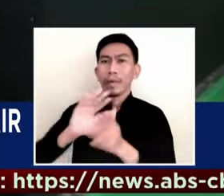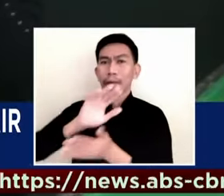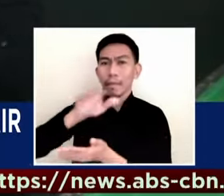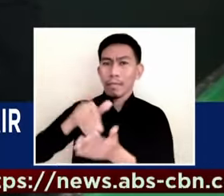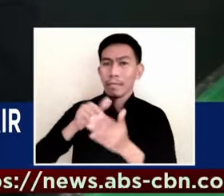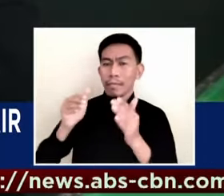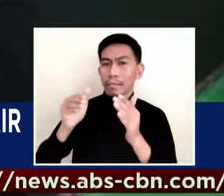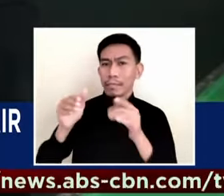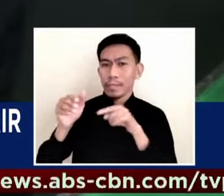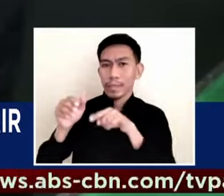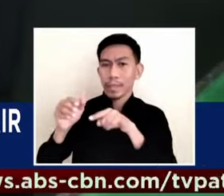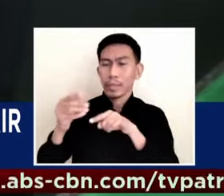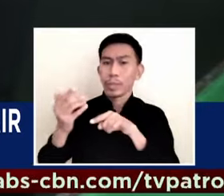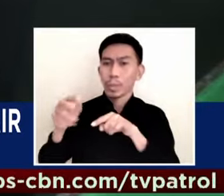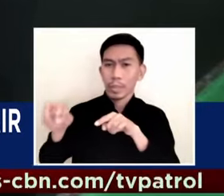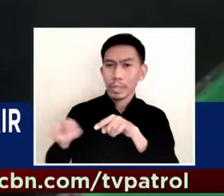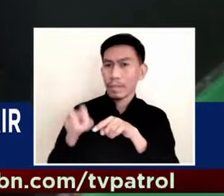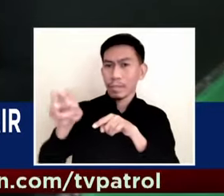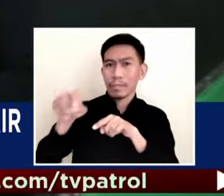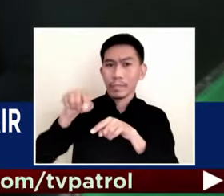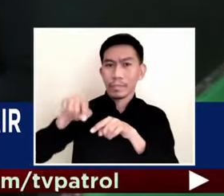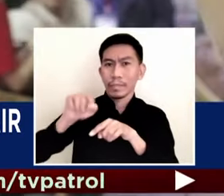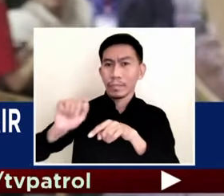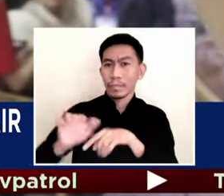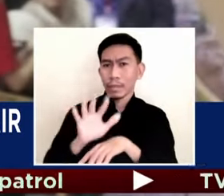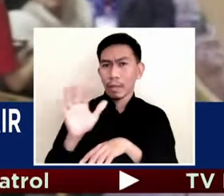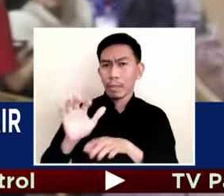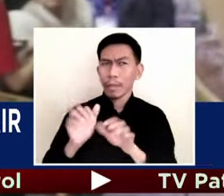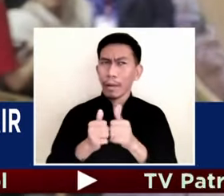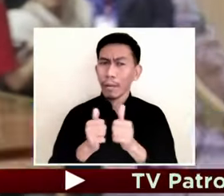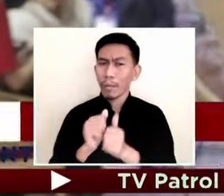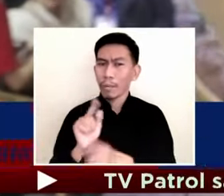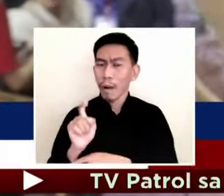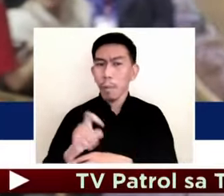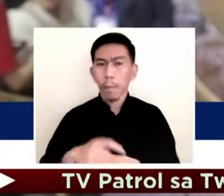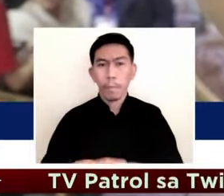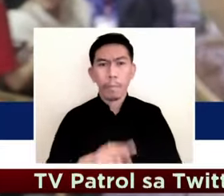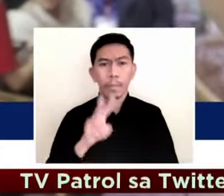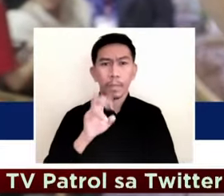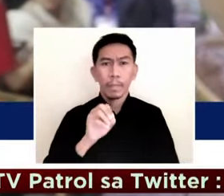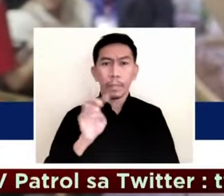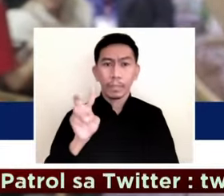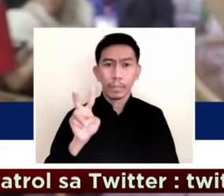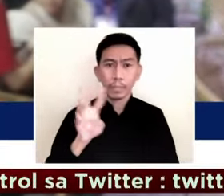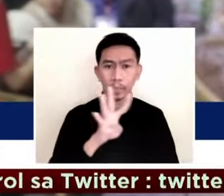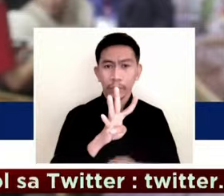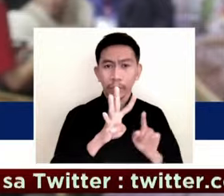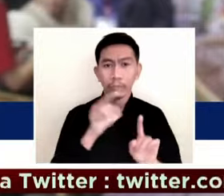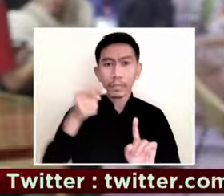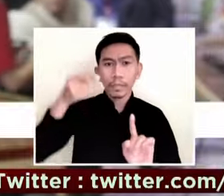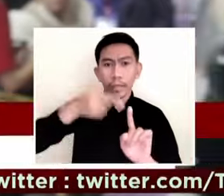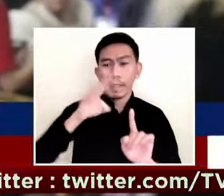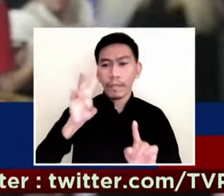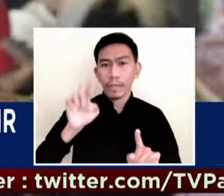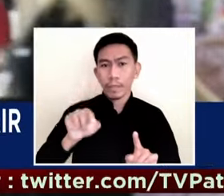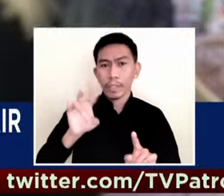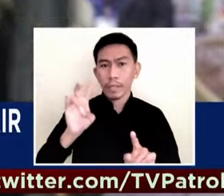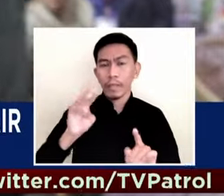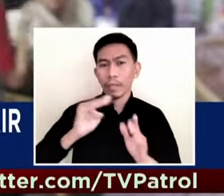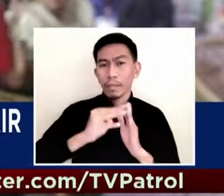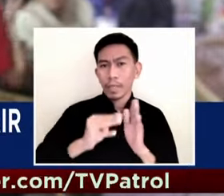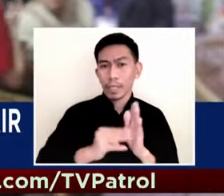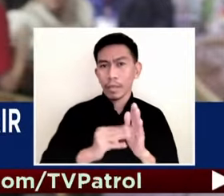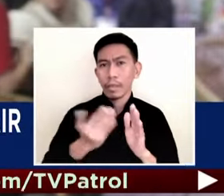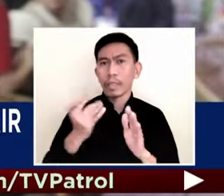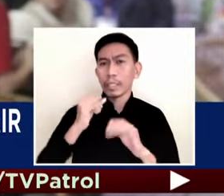Ang tanong, paano? For 2024, tinatarget po natin yung 7.7 million international